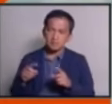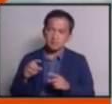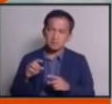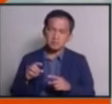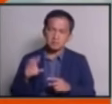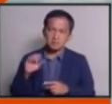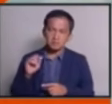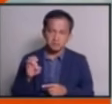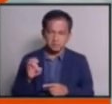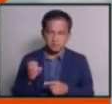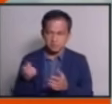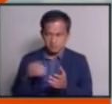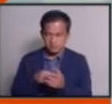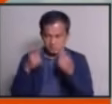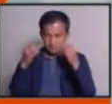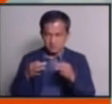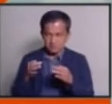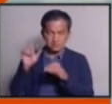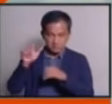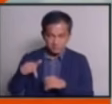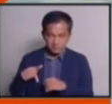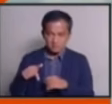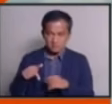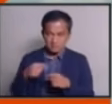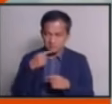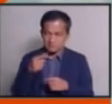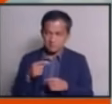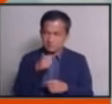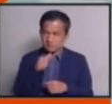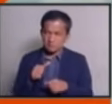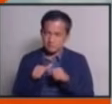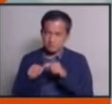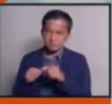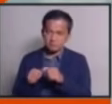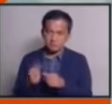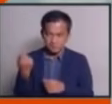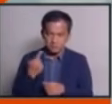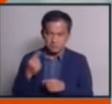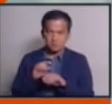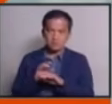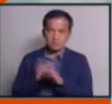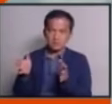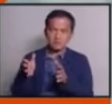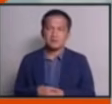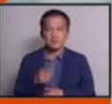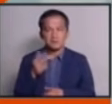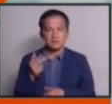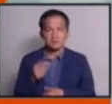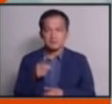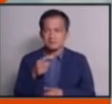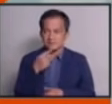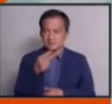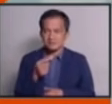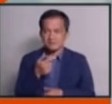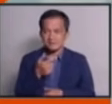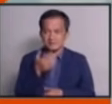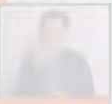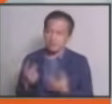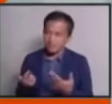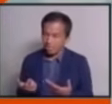sinampan niya. So gagawa ulit kayo ng resolution and then later on, pag sinabi niya, hindi, tuloy-tuloy ko pa rin takutin to, wala kayong pakialam. So, ang sarap nito mga sir,